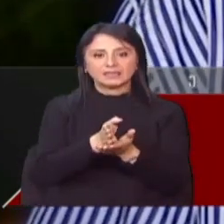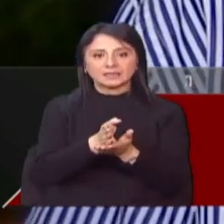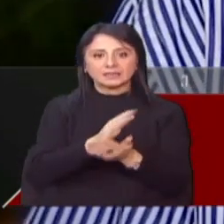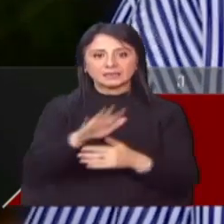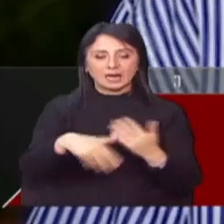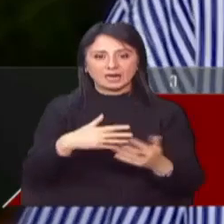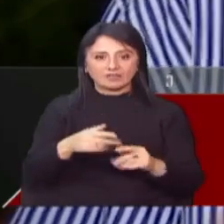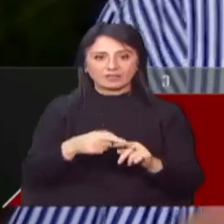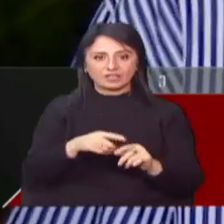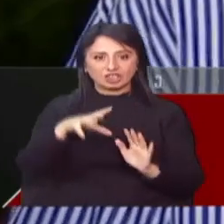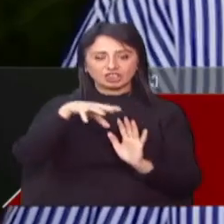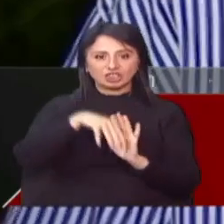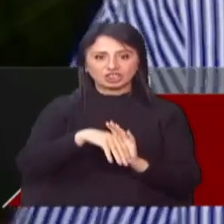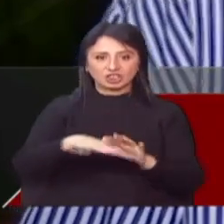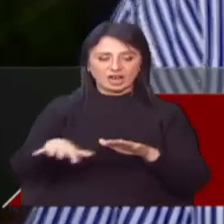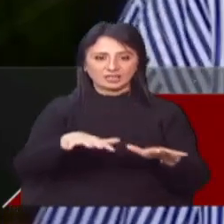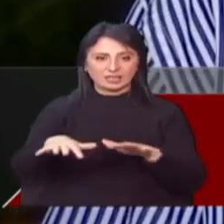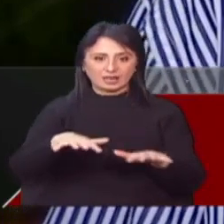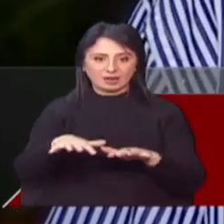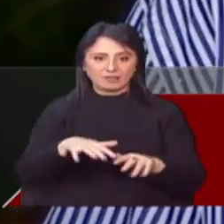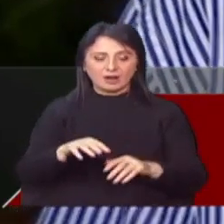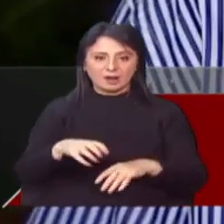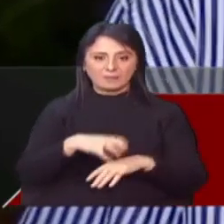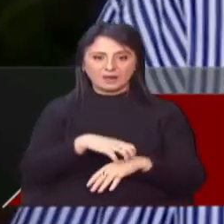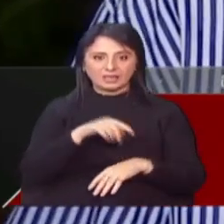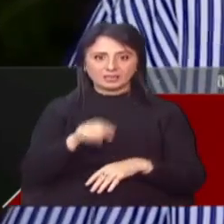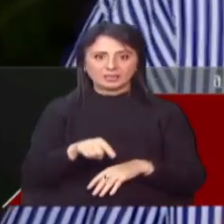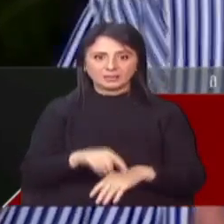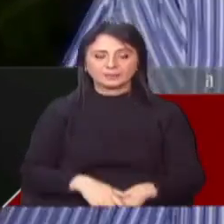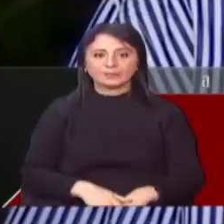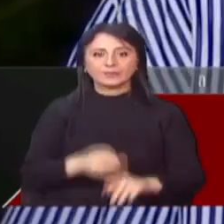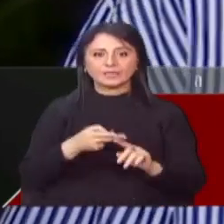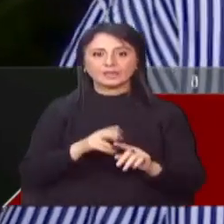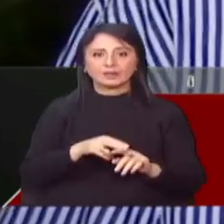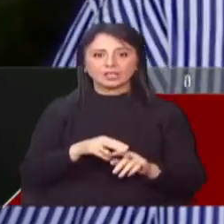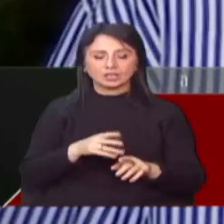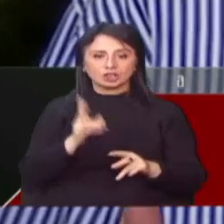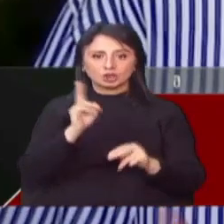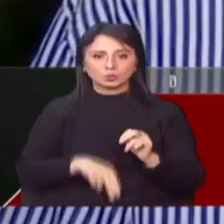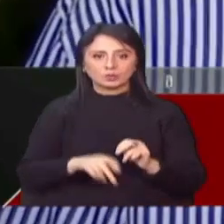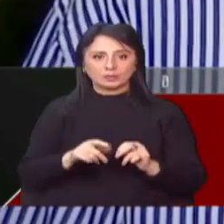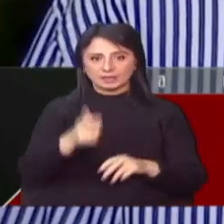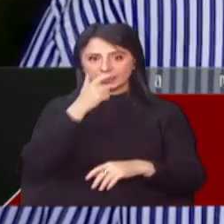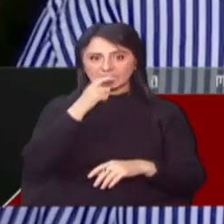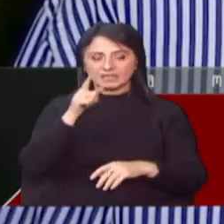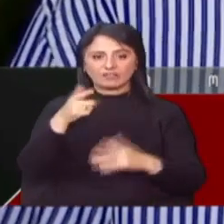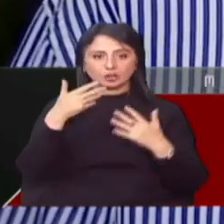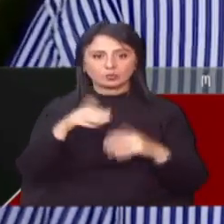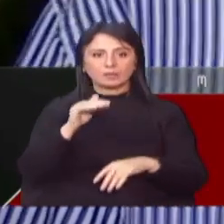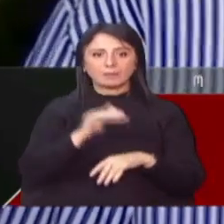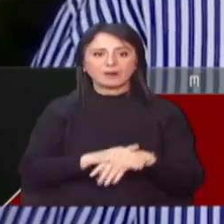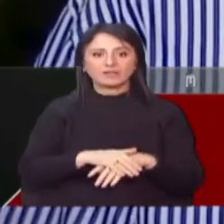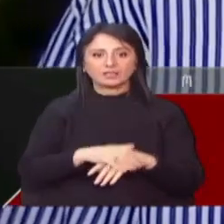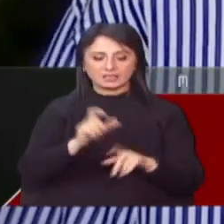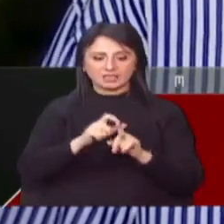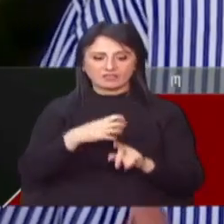არევა და შინაგანი რყევა პარტიის სრულდება, იმიტომ რომ მიხეილ სააკაშვილმა უკვე ფაქტობრივად